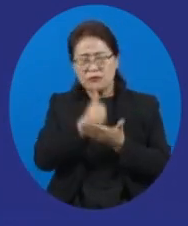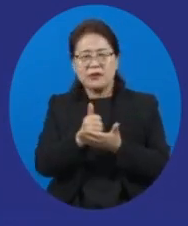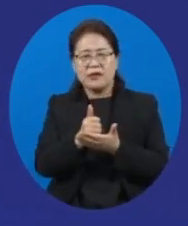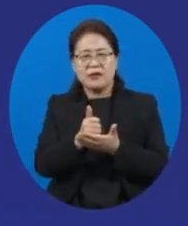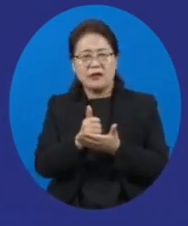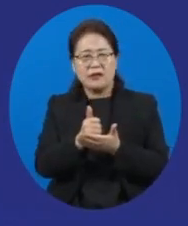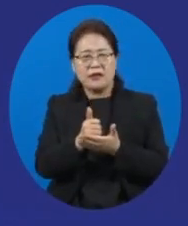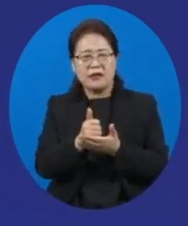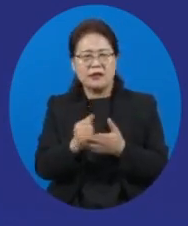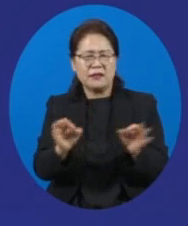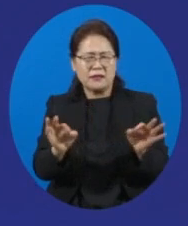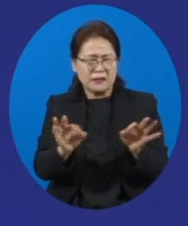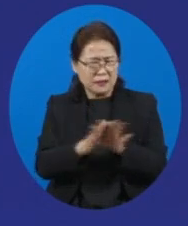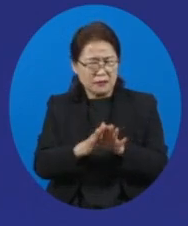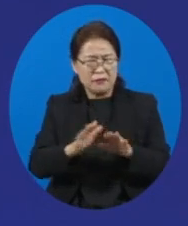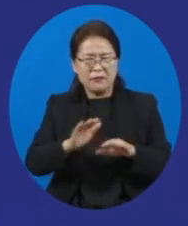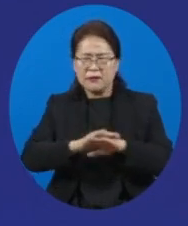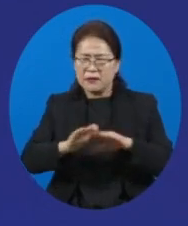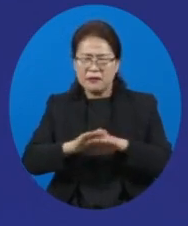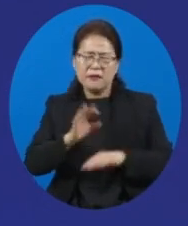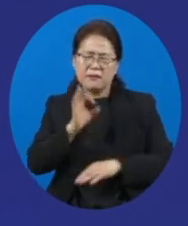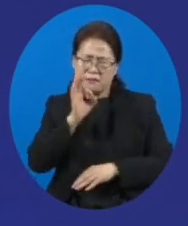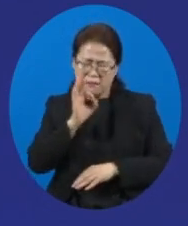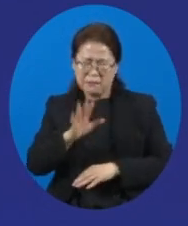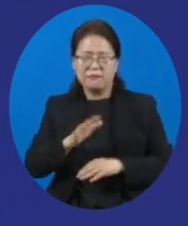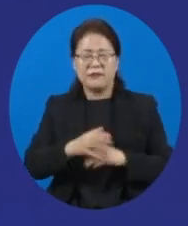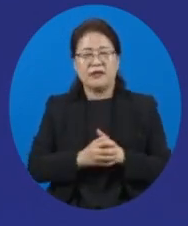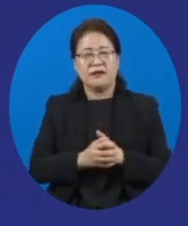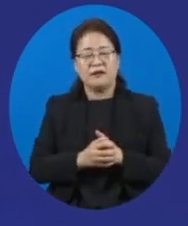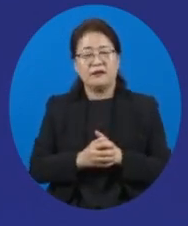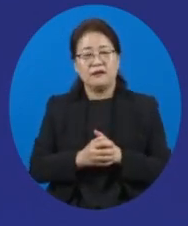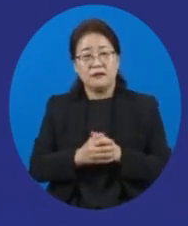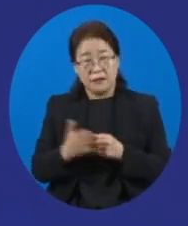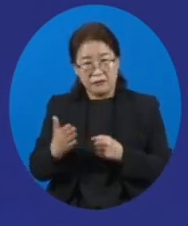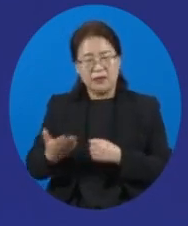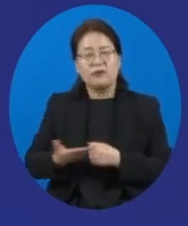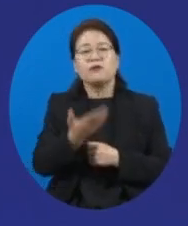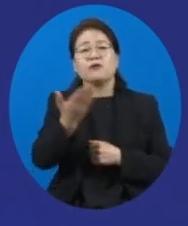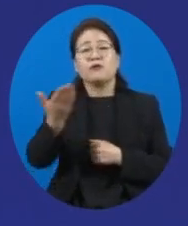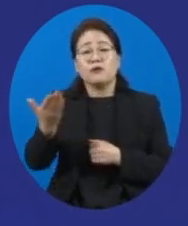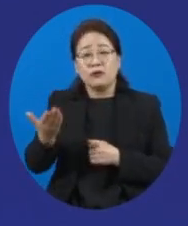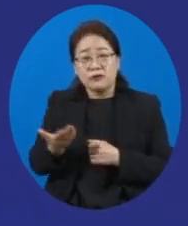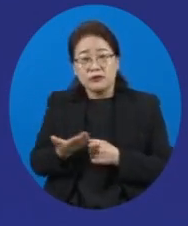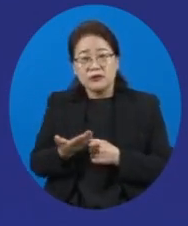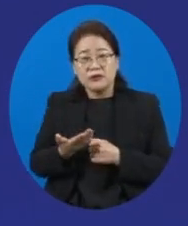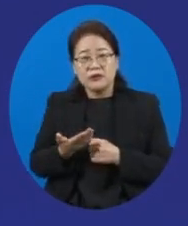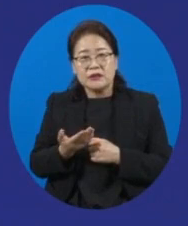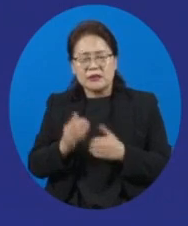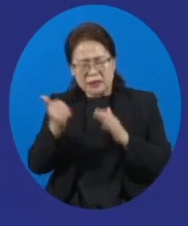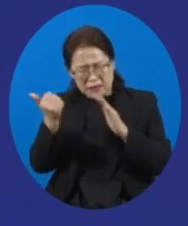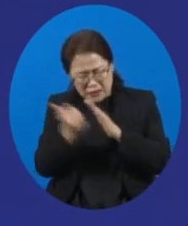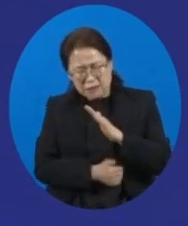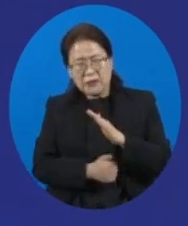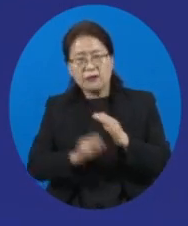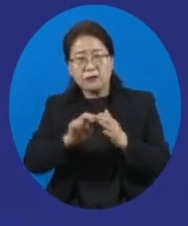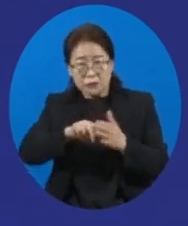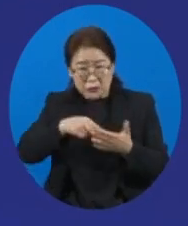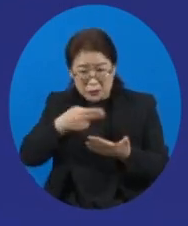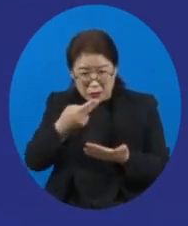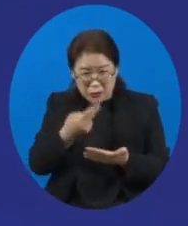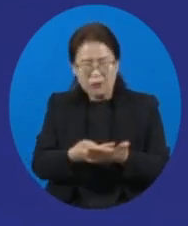것은 결코 아닙니다. 그러므로 여러분, 실패하고